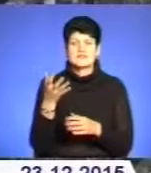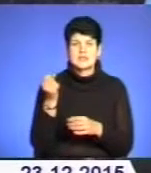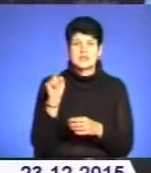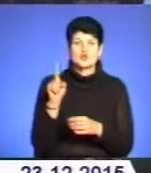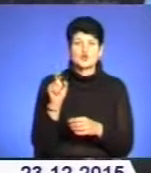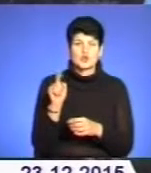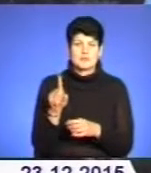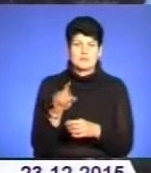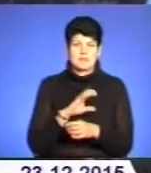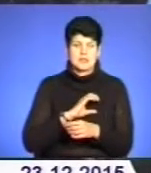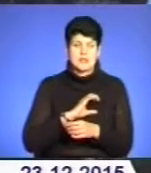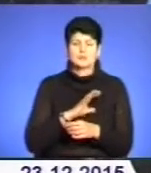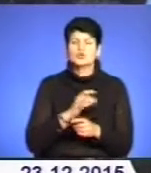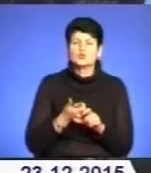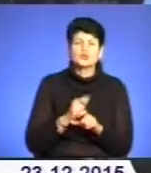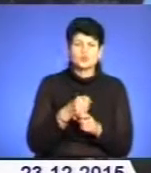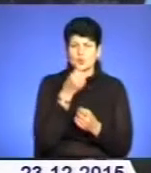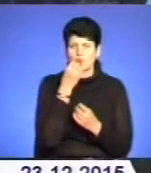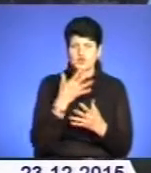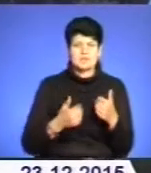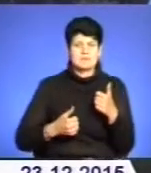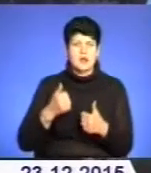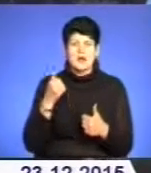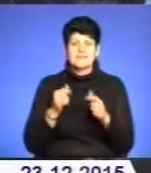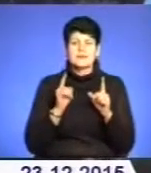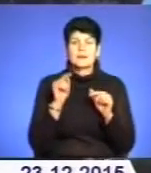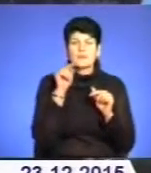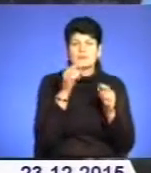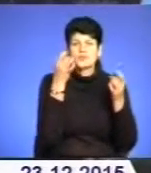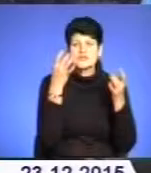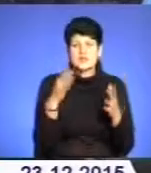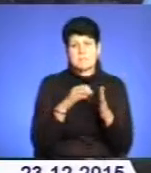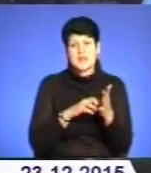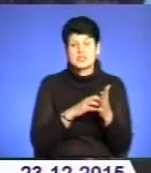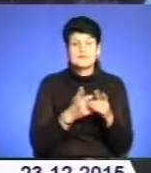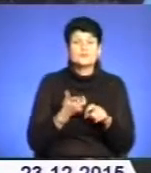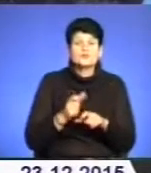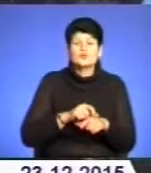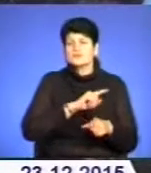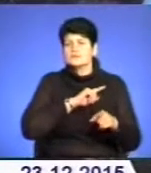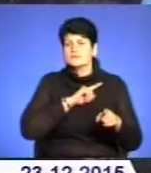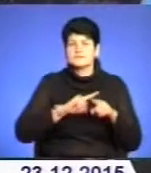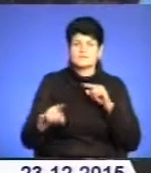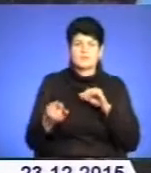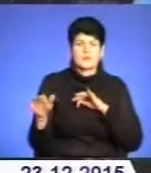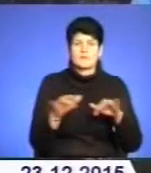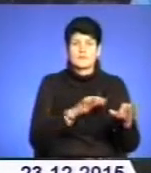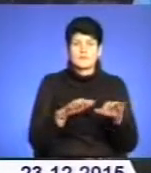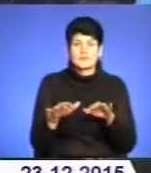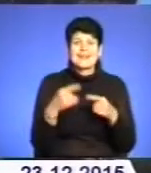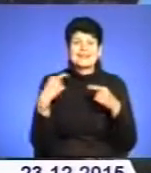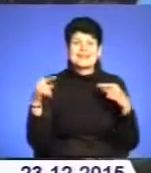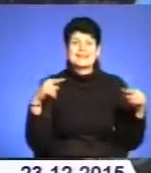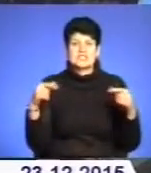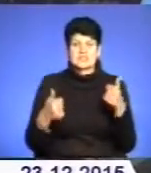медалі. Були дуже хороші змагання, тільки по тій простій причині, що дуже скоро вони проходили. На інших